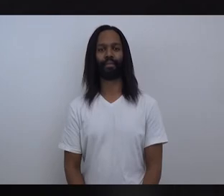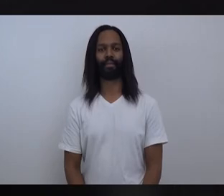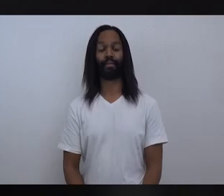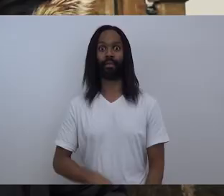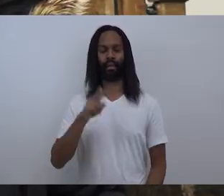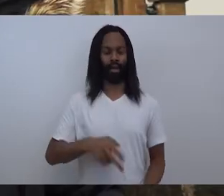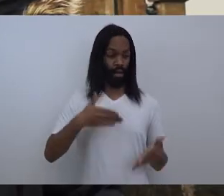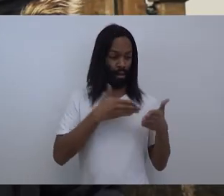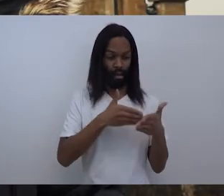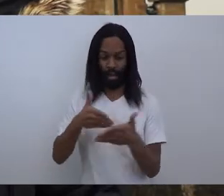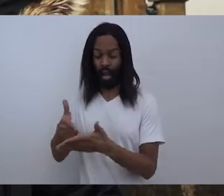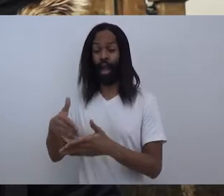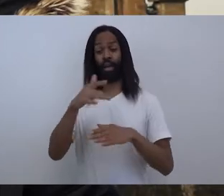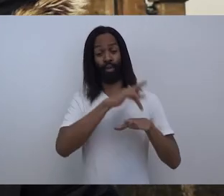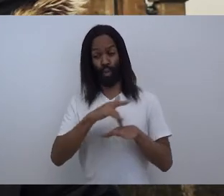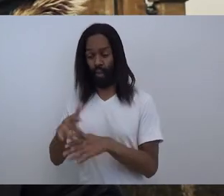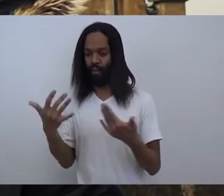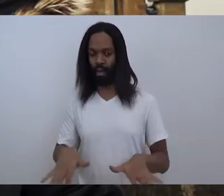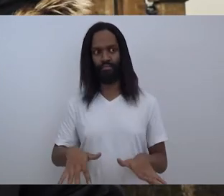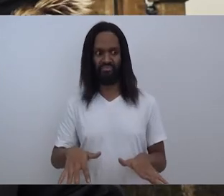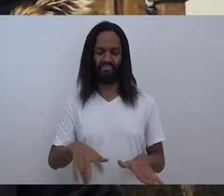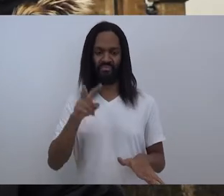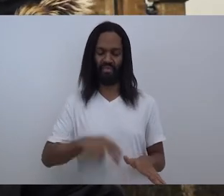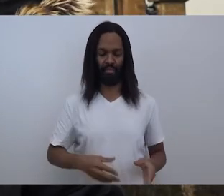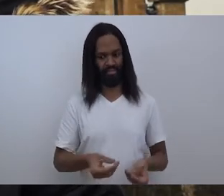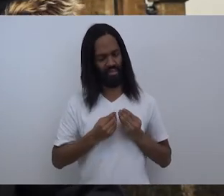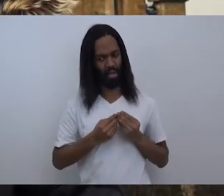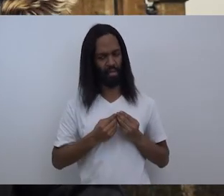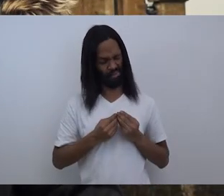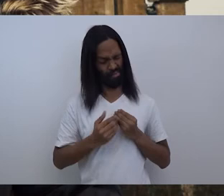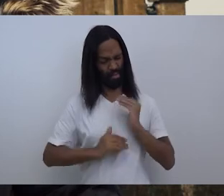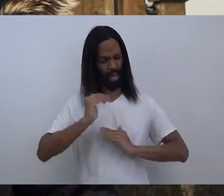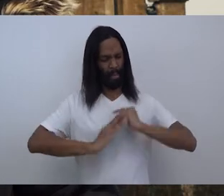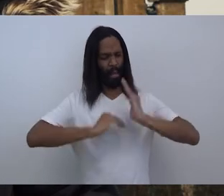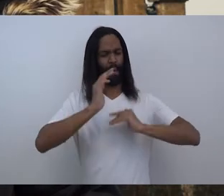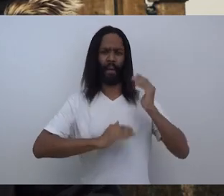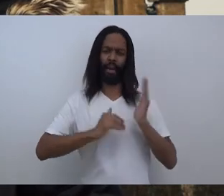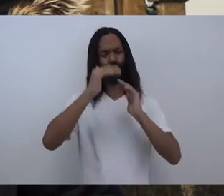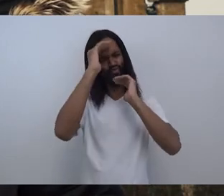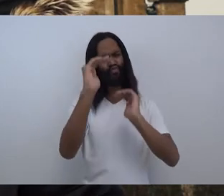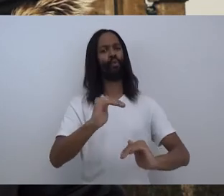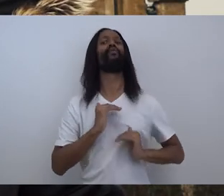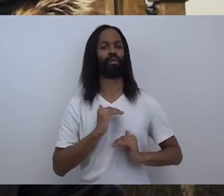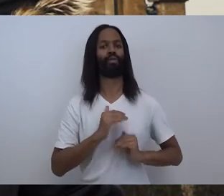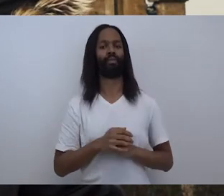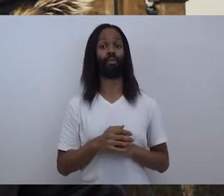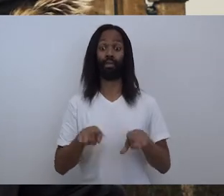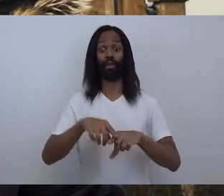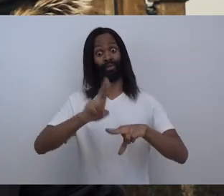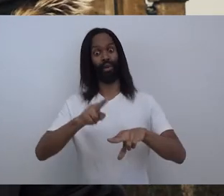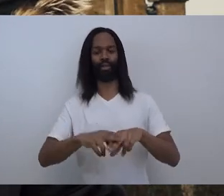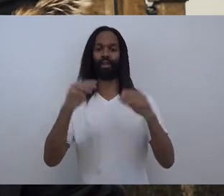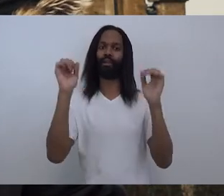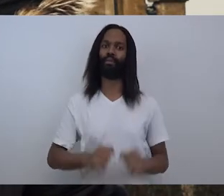Après les épreuves, je pense que ça m'a apporté beaucoup de confiance en moi. Et puis ça m'a donné aussi la possibilité de refaire une formation